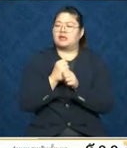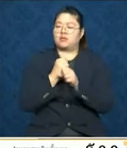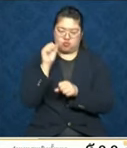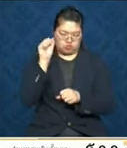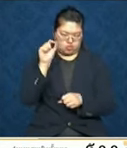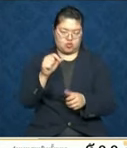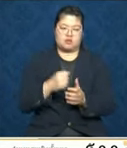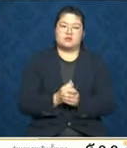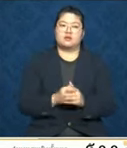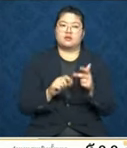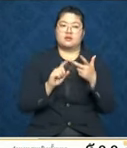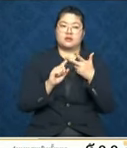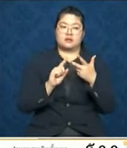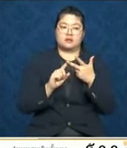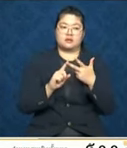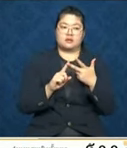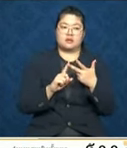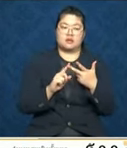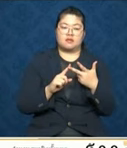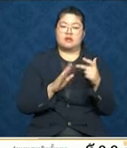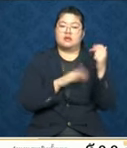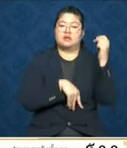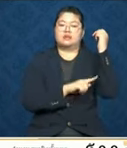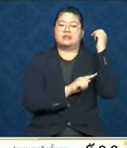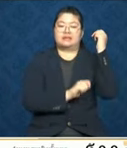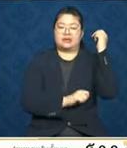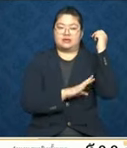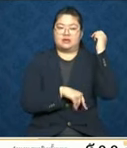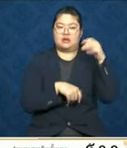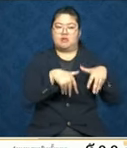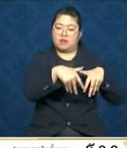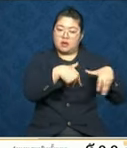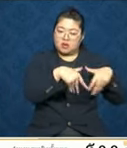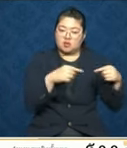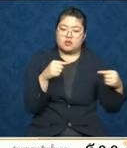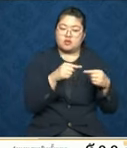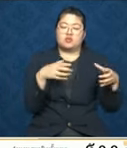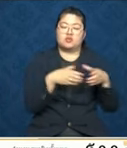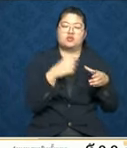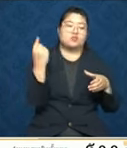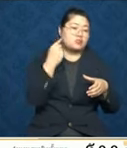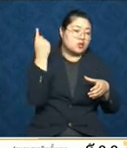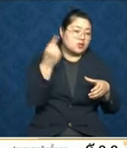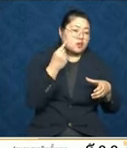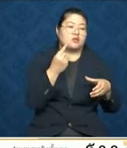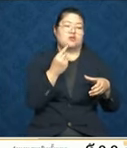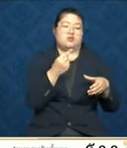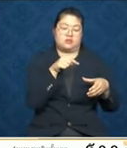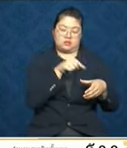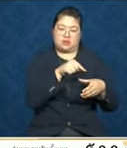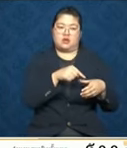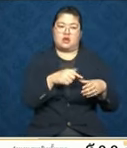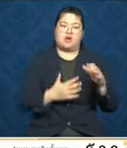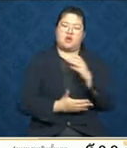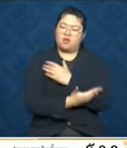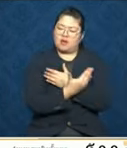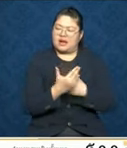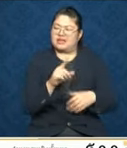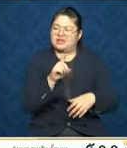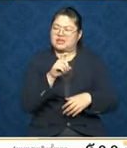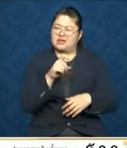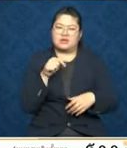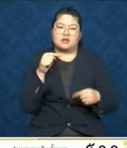การต่อมาค่ะจังหวัดตรังนะคะดิฉันได้รับเรื่องร้องเรียนจากภาคประชาชนภาคธุรกิจการท่องเที่ยวจังหวัดตรังนะคะว่าสูญเสียโอกาสจากการเปิด